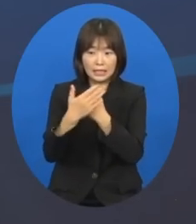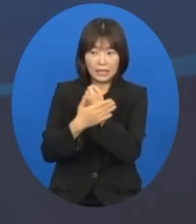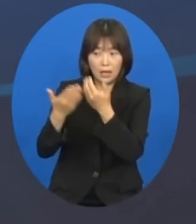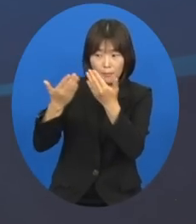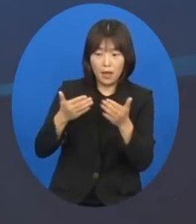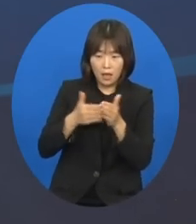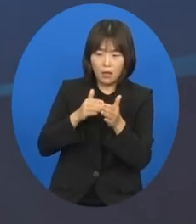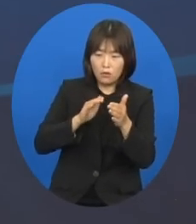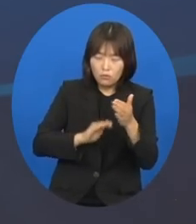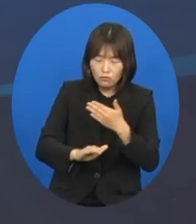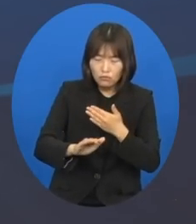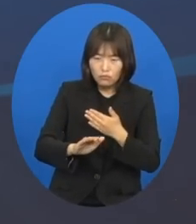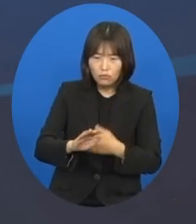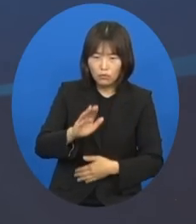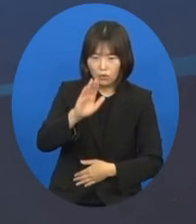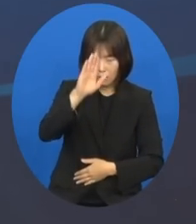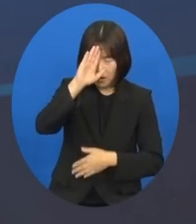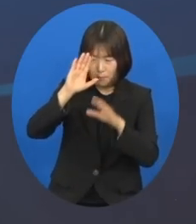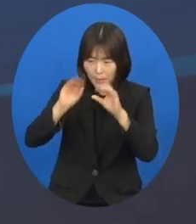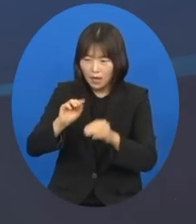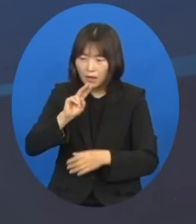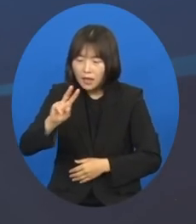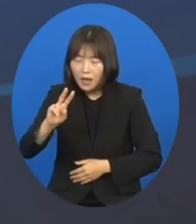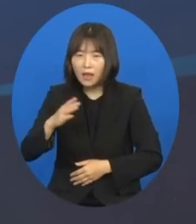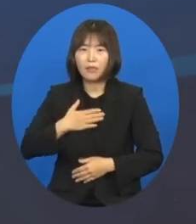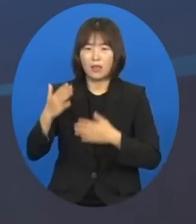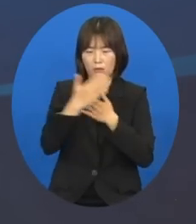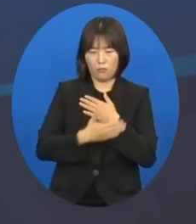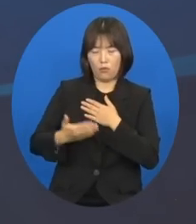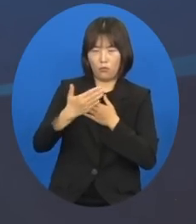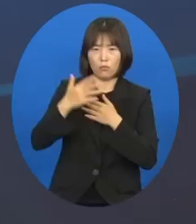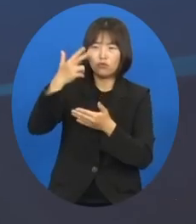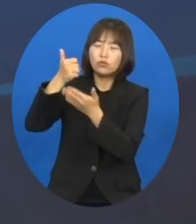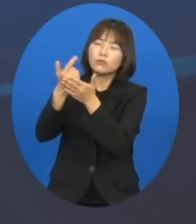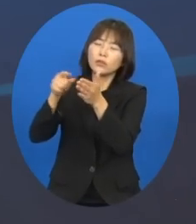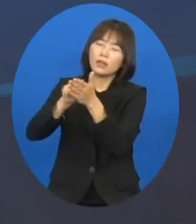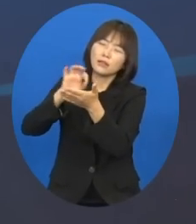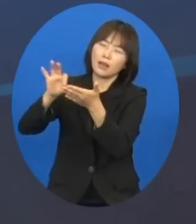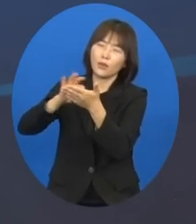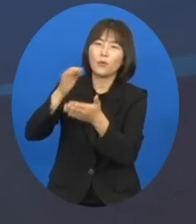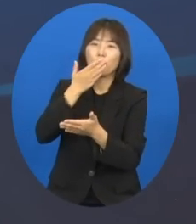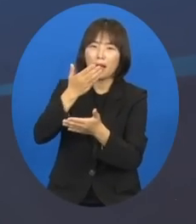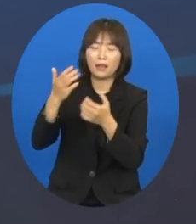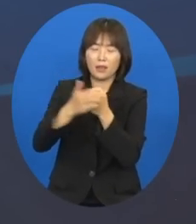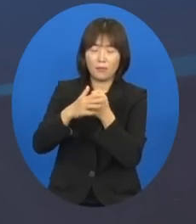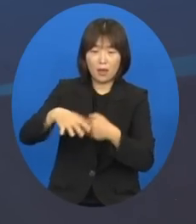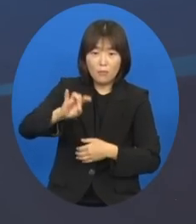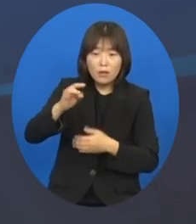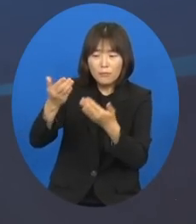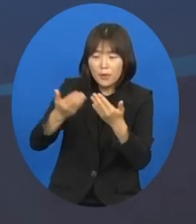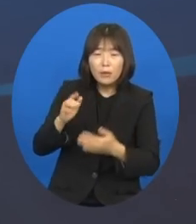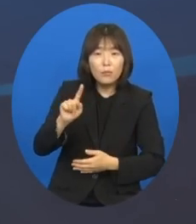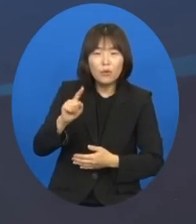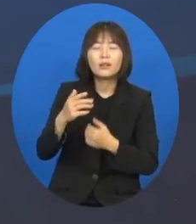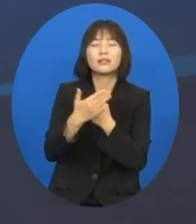주의 영광 위에 사용할 수 있고 먼저 와야 되는게 은혜라는 사실입니다